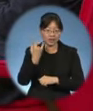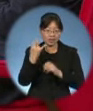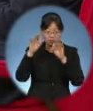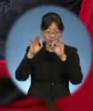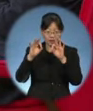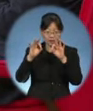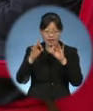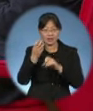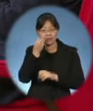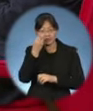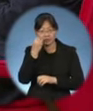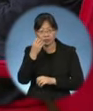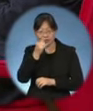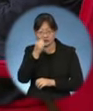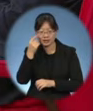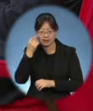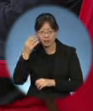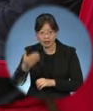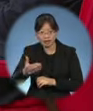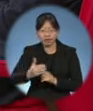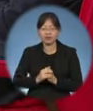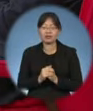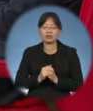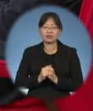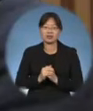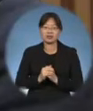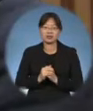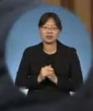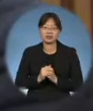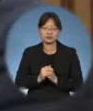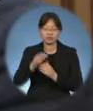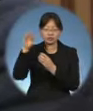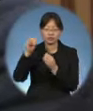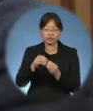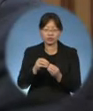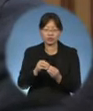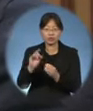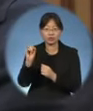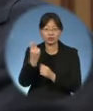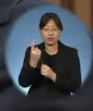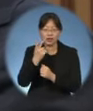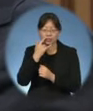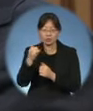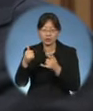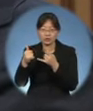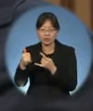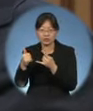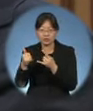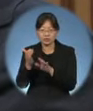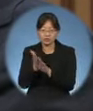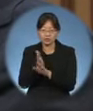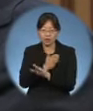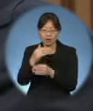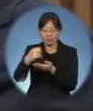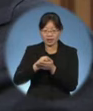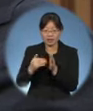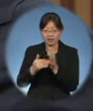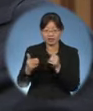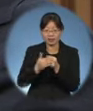왜 이렇게 신비로운가를 들여다보면 바로 유전적인 요인, 즉 부모에게서